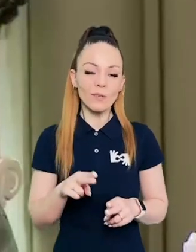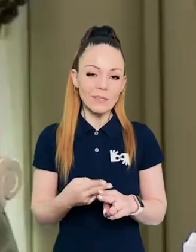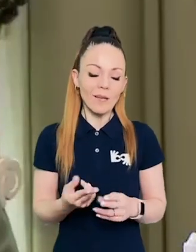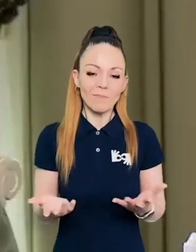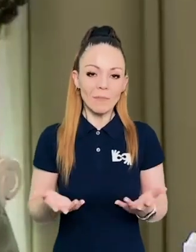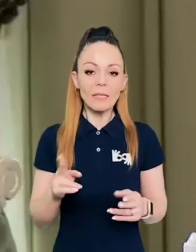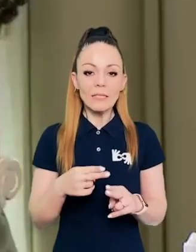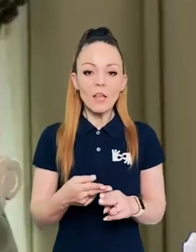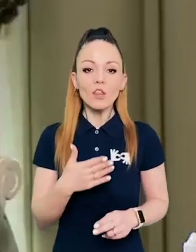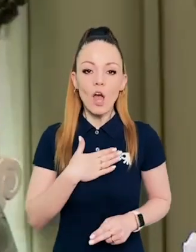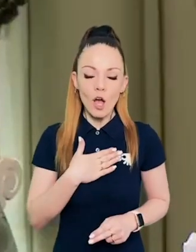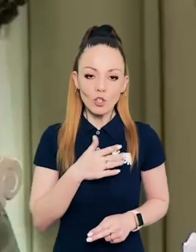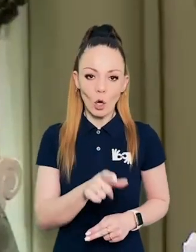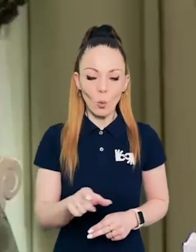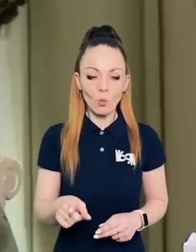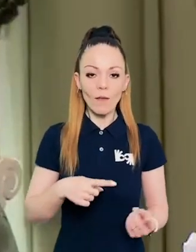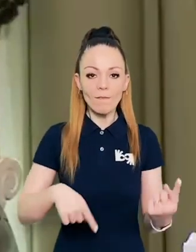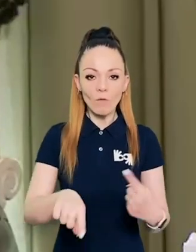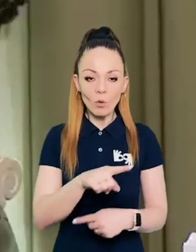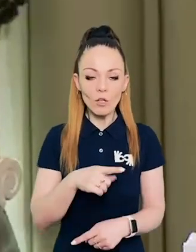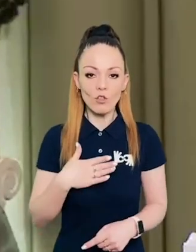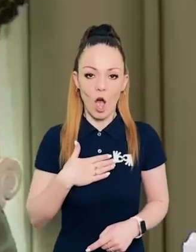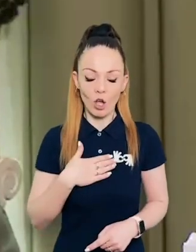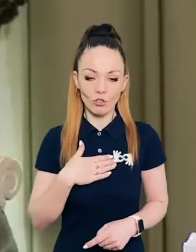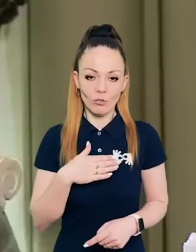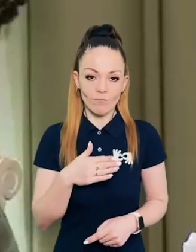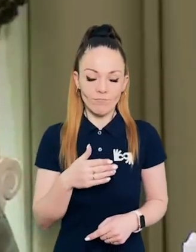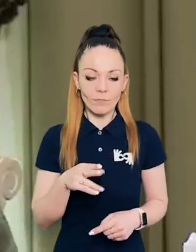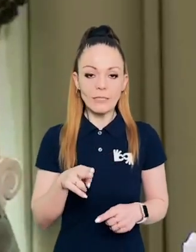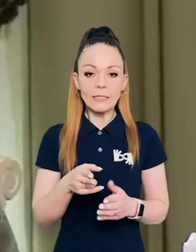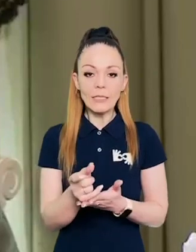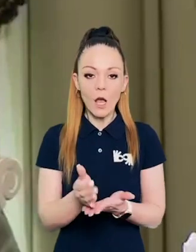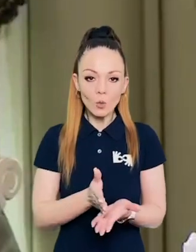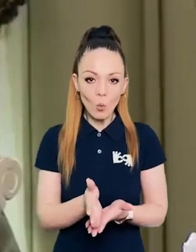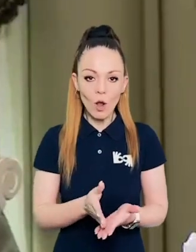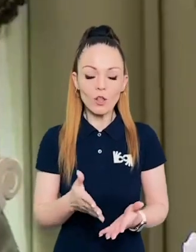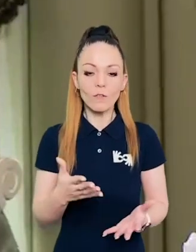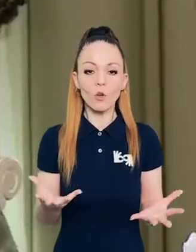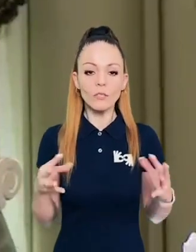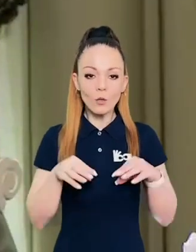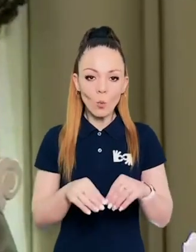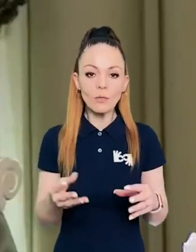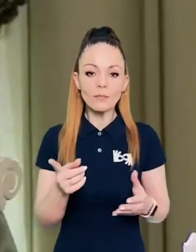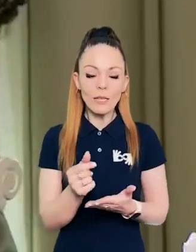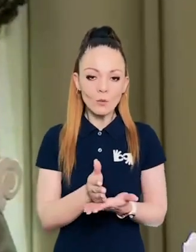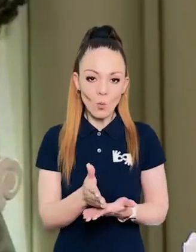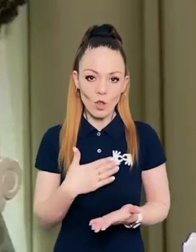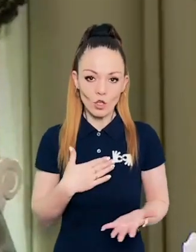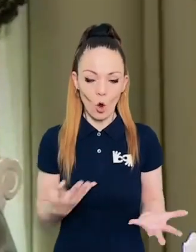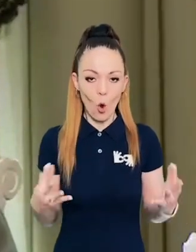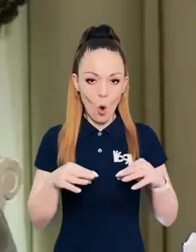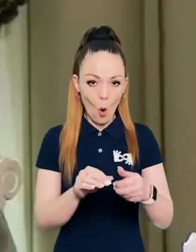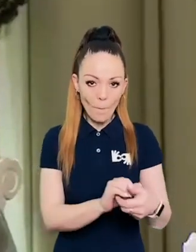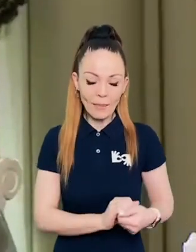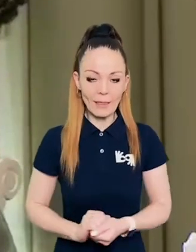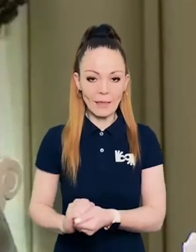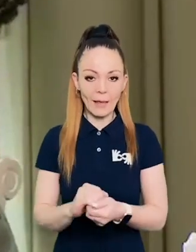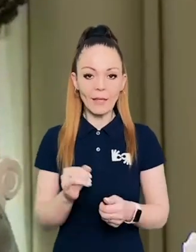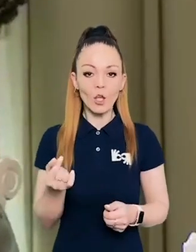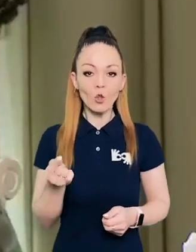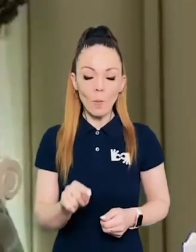що це наші люди, вони люди року. Вся ця заслуга – заслуга нашого об'єднання. Тому